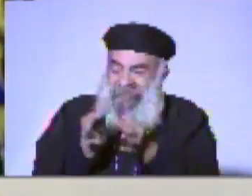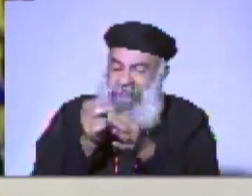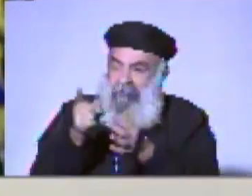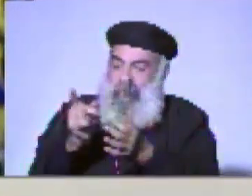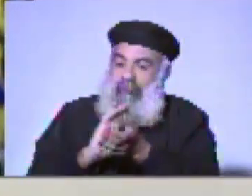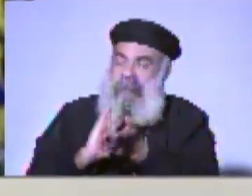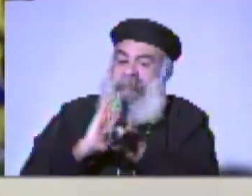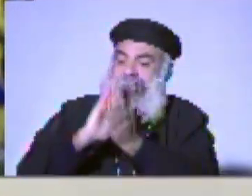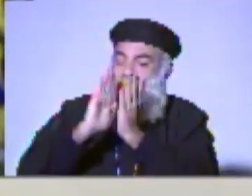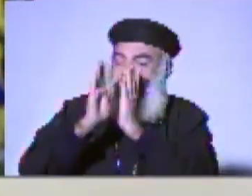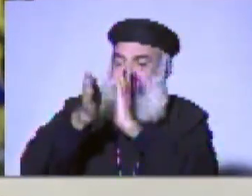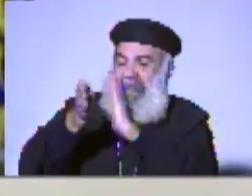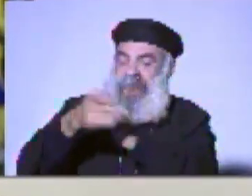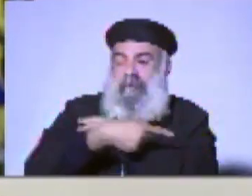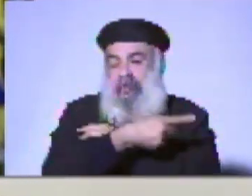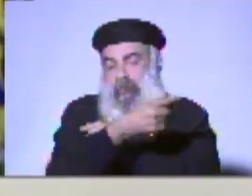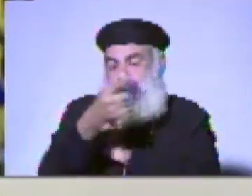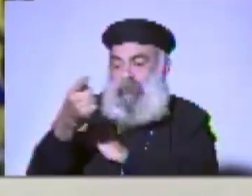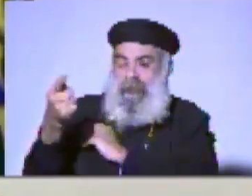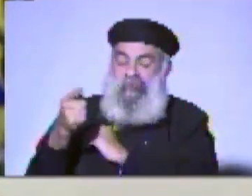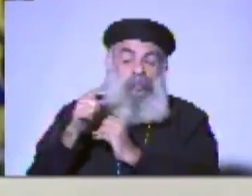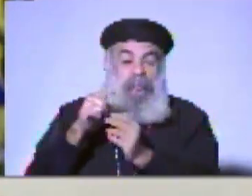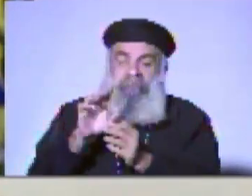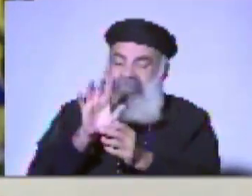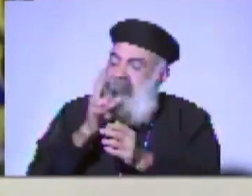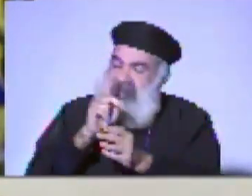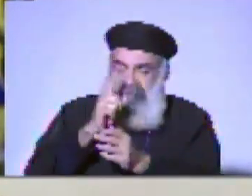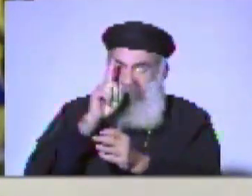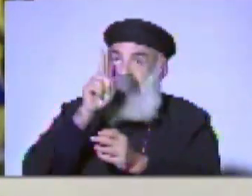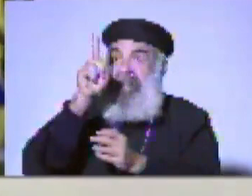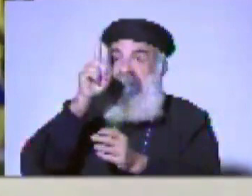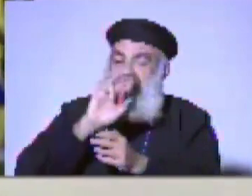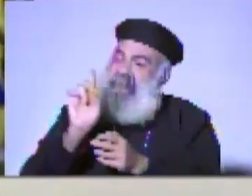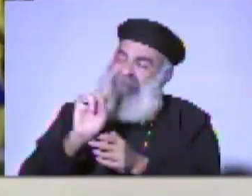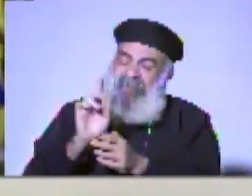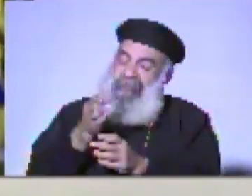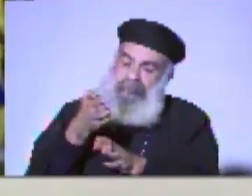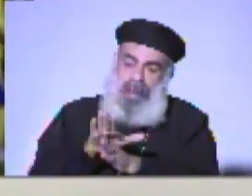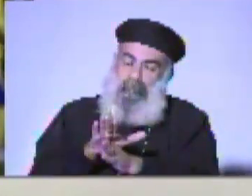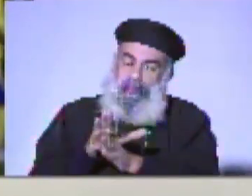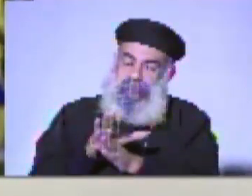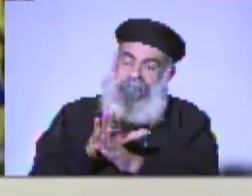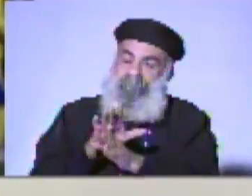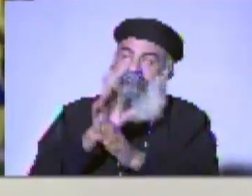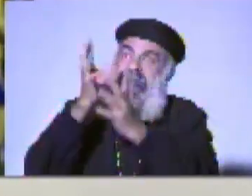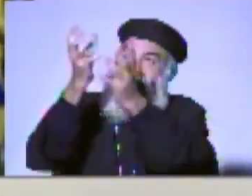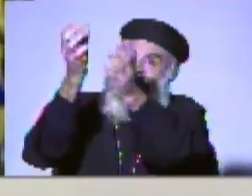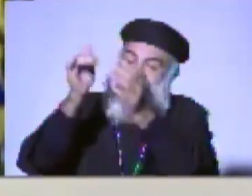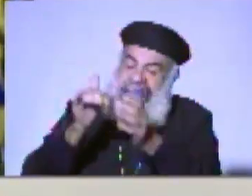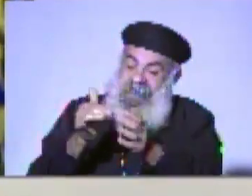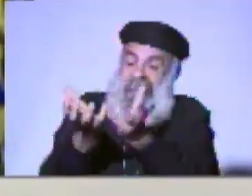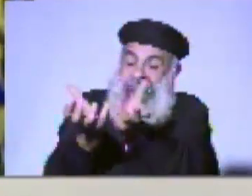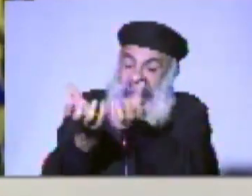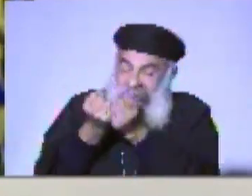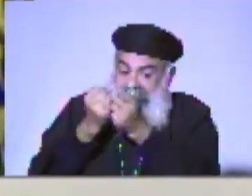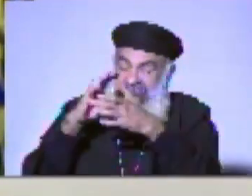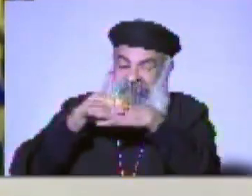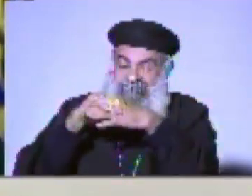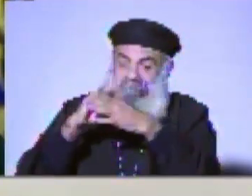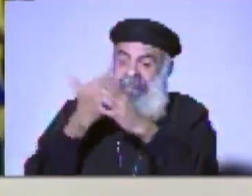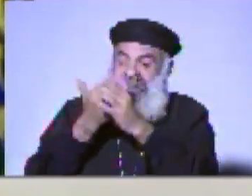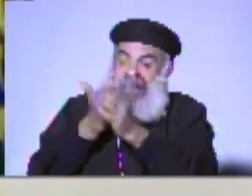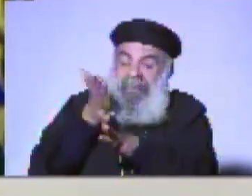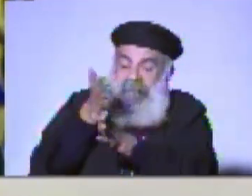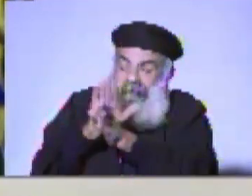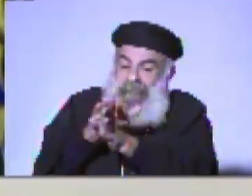عوضا عن الجميع طب هو غير غير مائت غير قابل للموت اخذ جسدا قابلا للموت